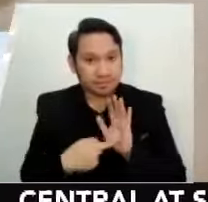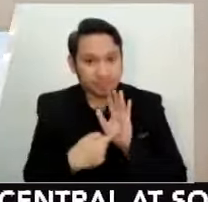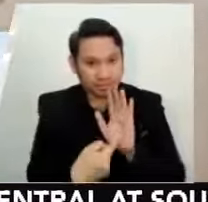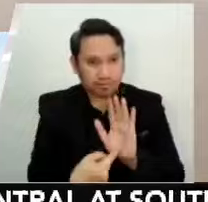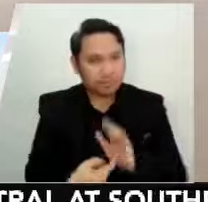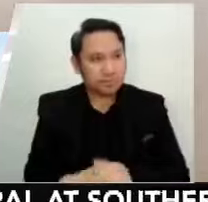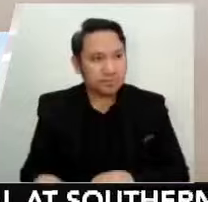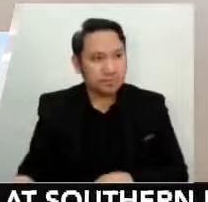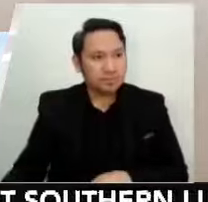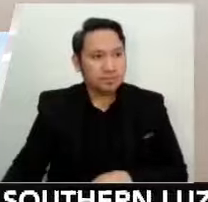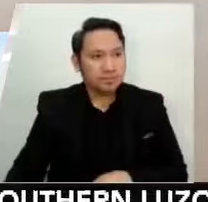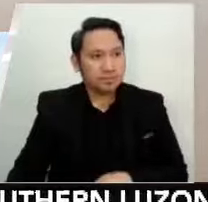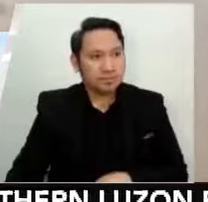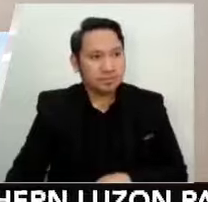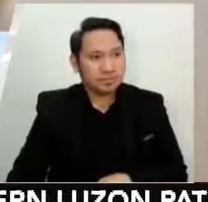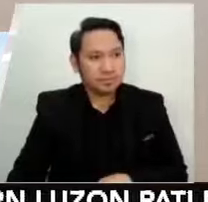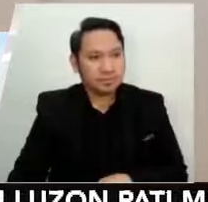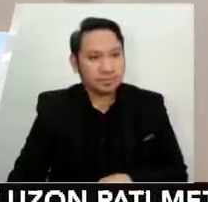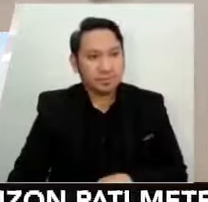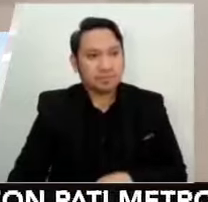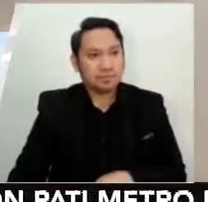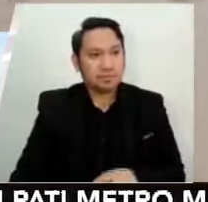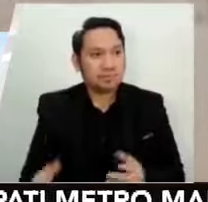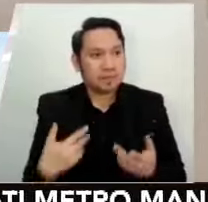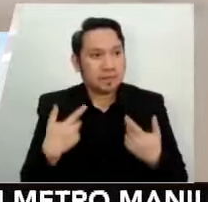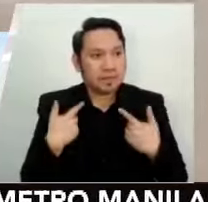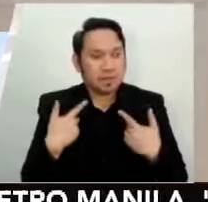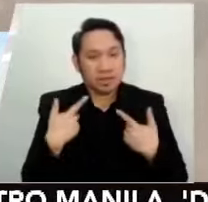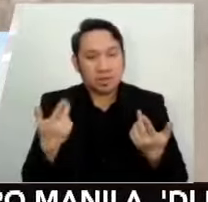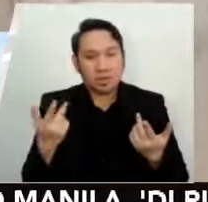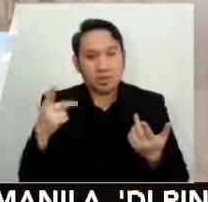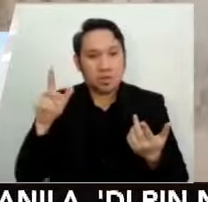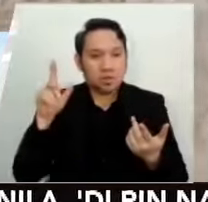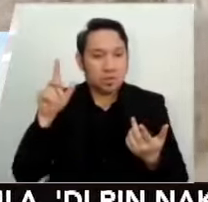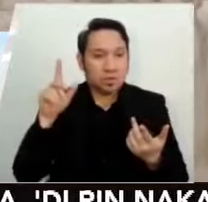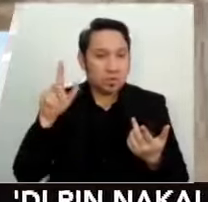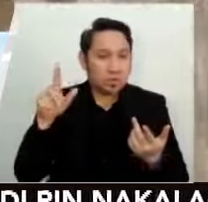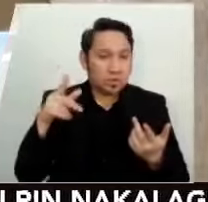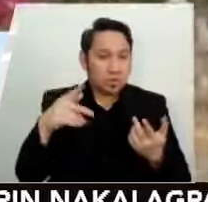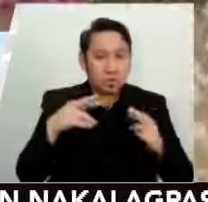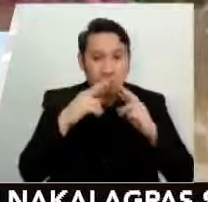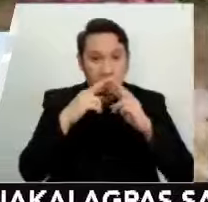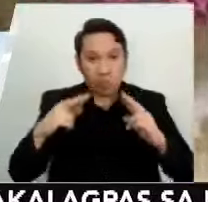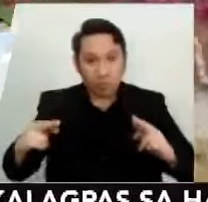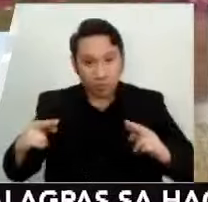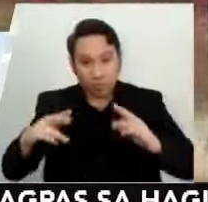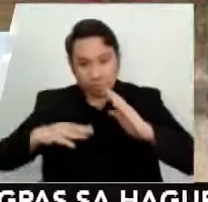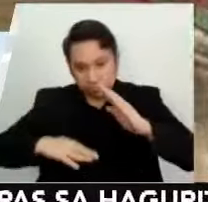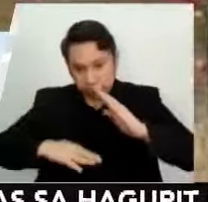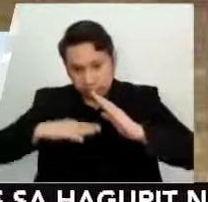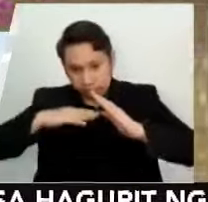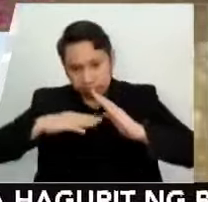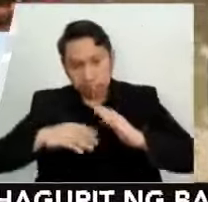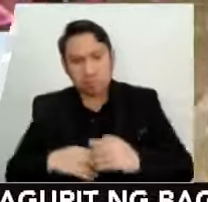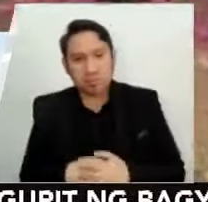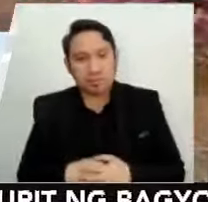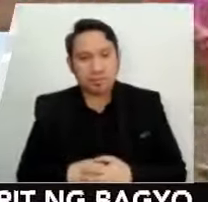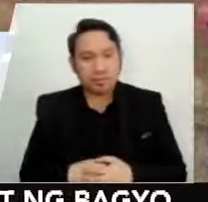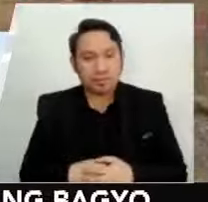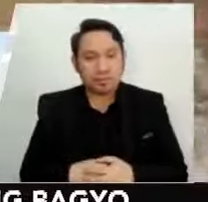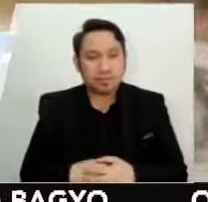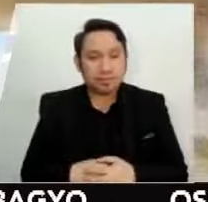Halos abutin na po yung bubong ng ilan sa mga bahay dito sa lugar. Ayon sa